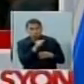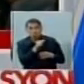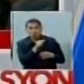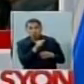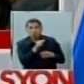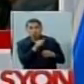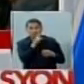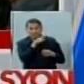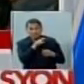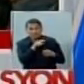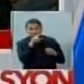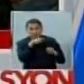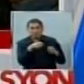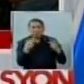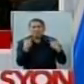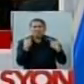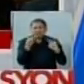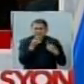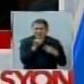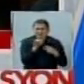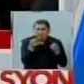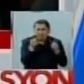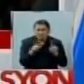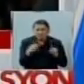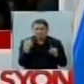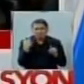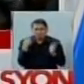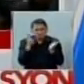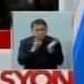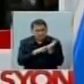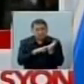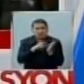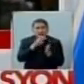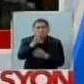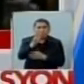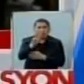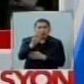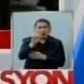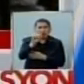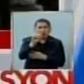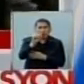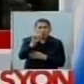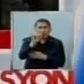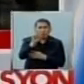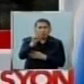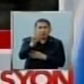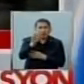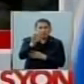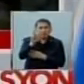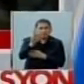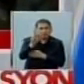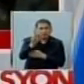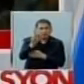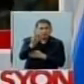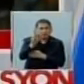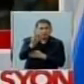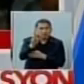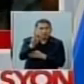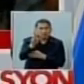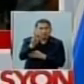daw ng waiver, pagkatapos yun lang taga COMELEC ang magdadala nung, ang kukuha ng balota niya